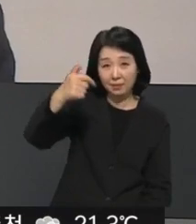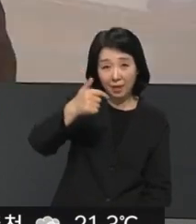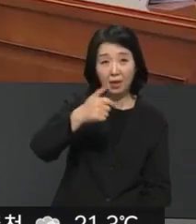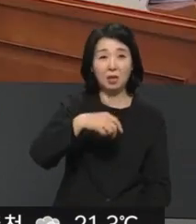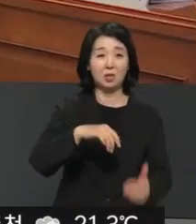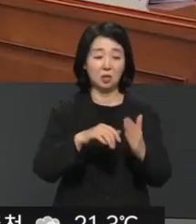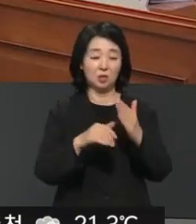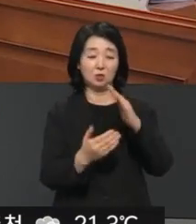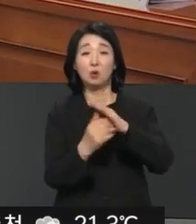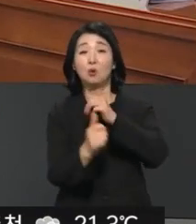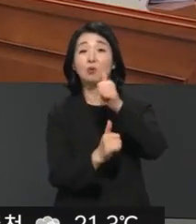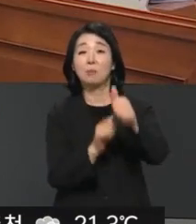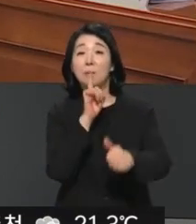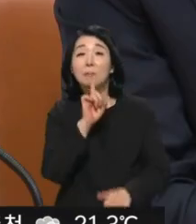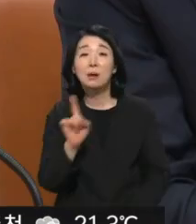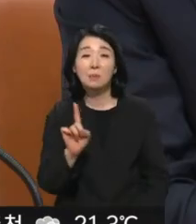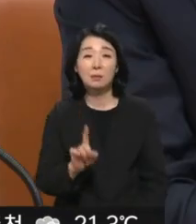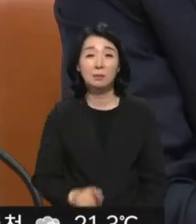이렇게 말했을 뿐입니다.